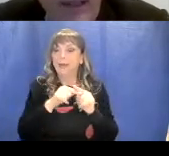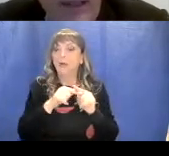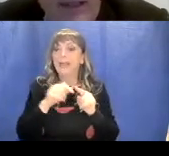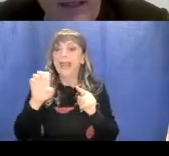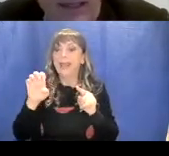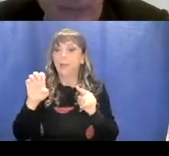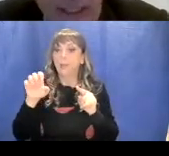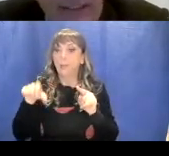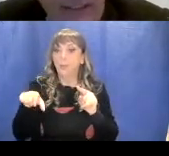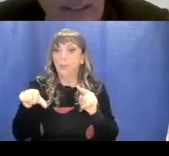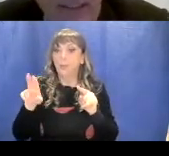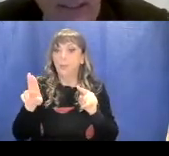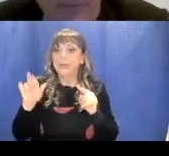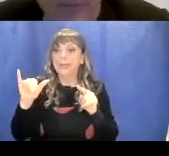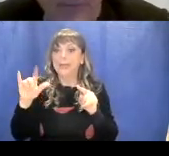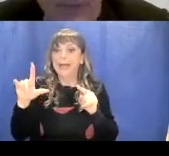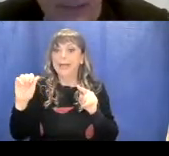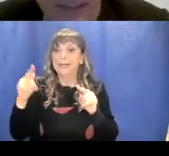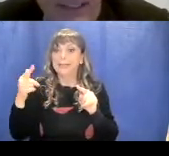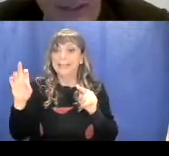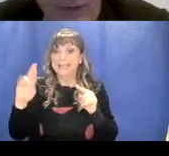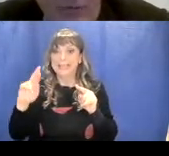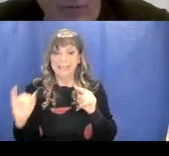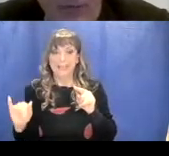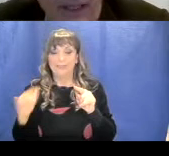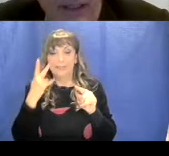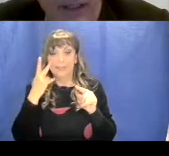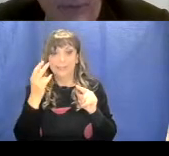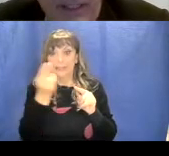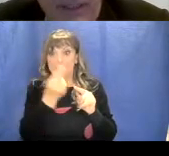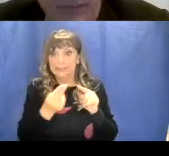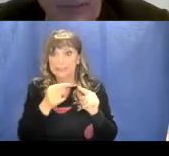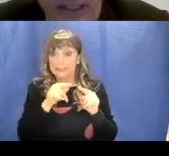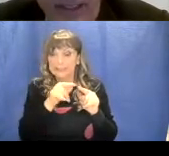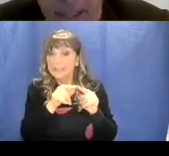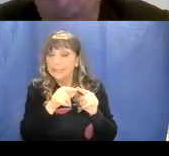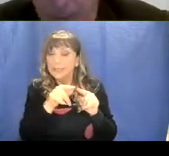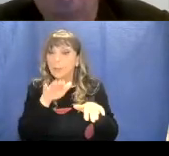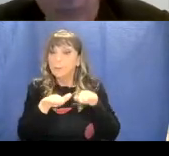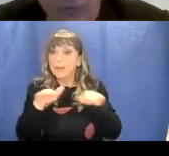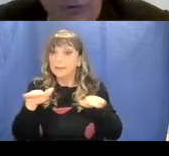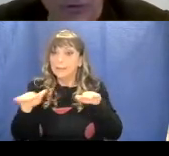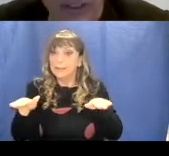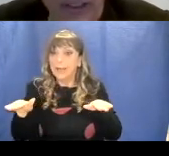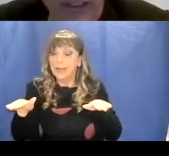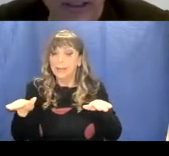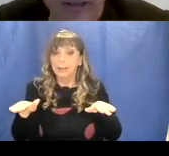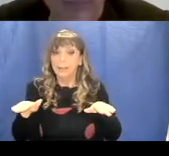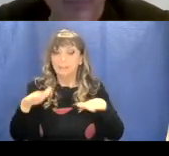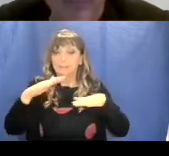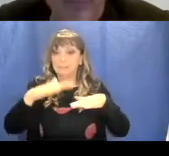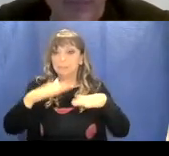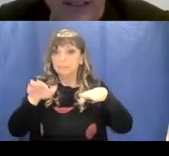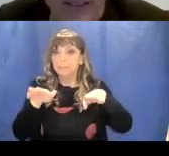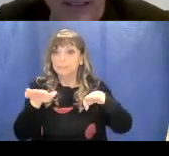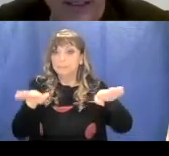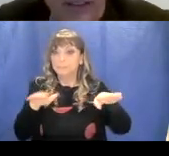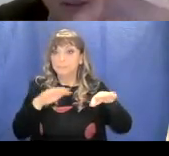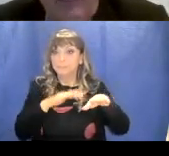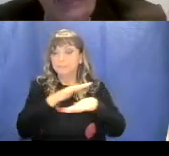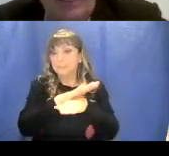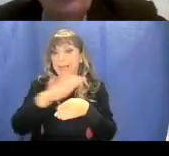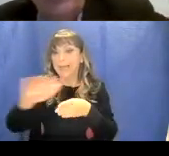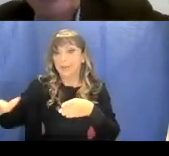e vedete dal dal disegno come queste mattonelle riempiano tutto il il